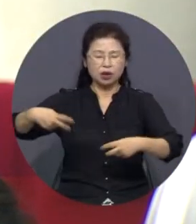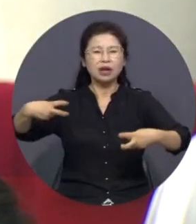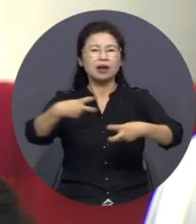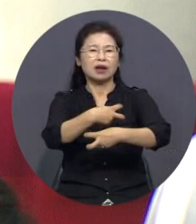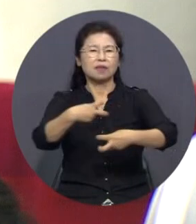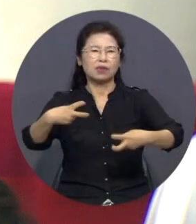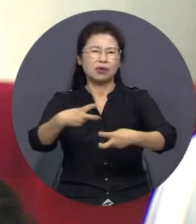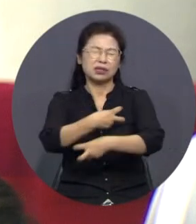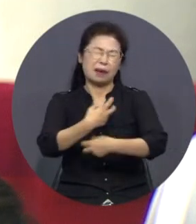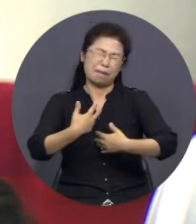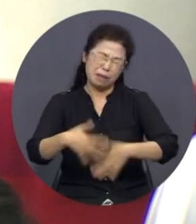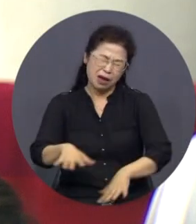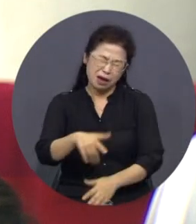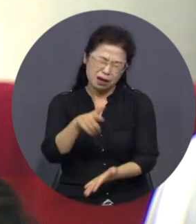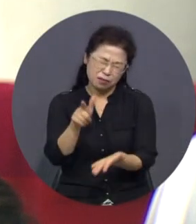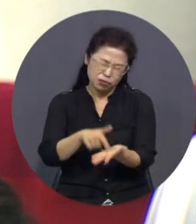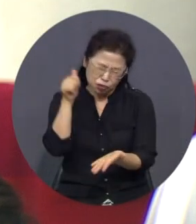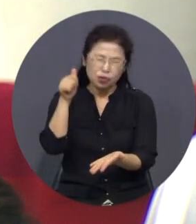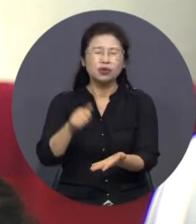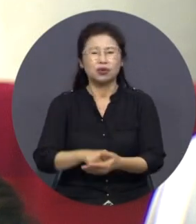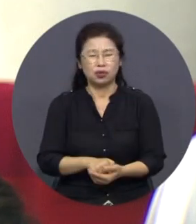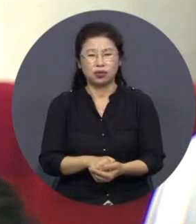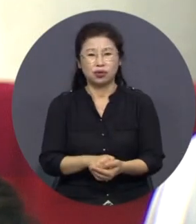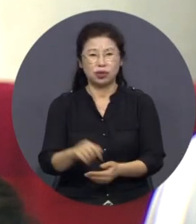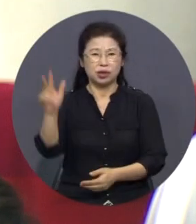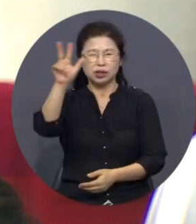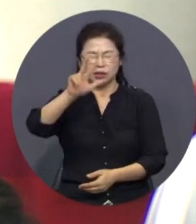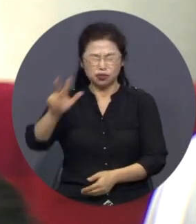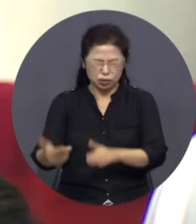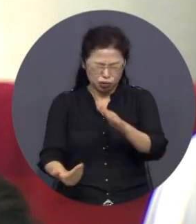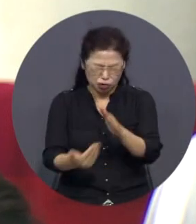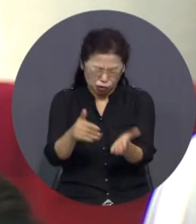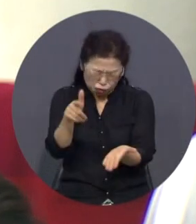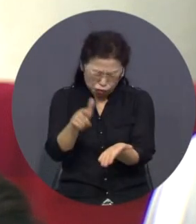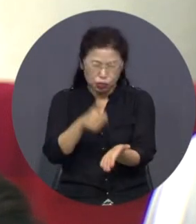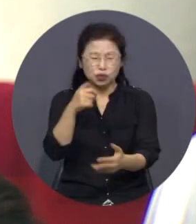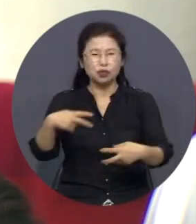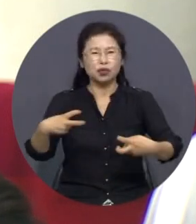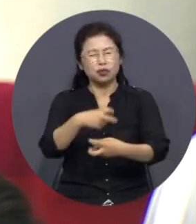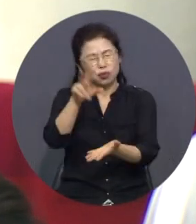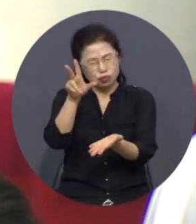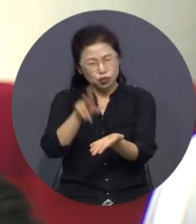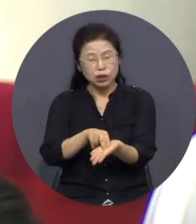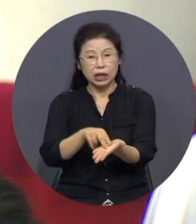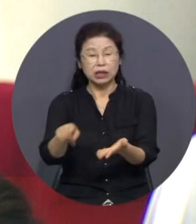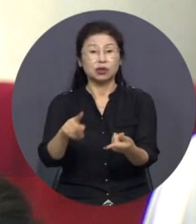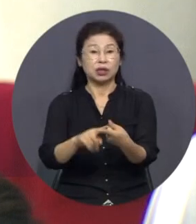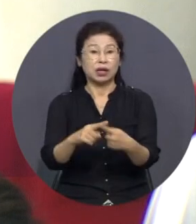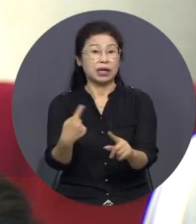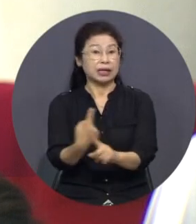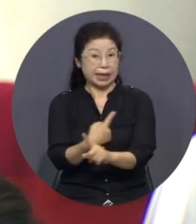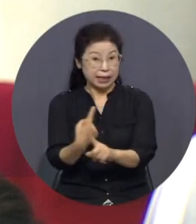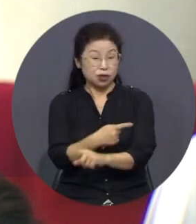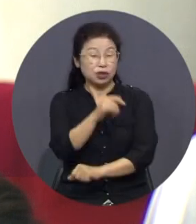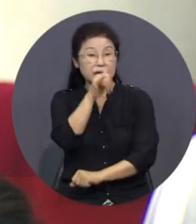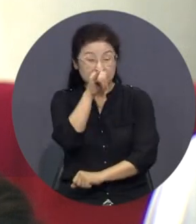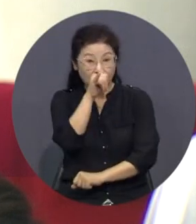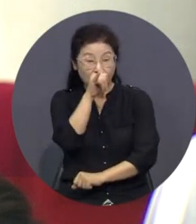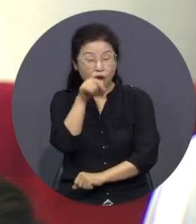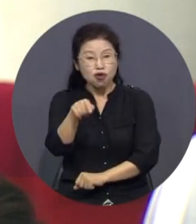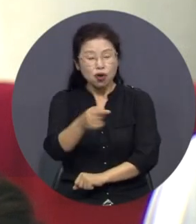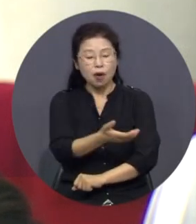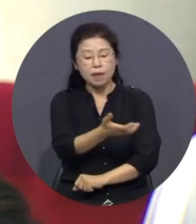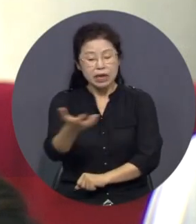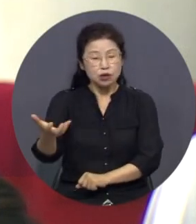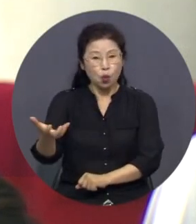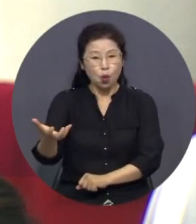열악한 걸로 제가 알기로는 열악한 걸로 전국에서 거의 최고 수준이다. 대중교통의 어떤 체계 개선만으로 이런 어떤